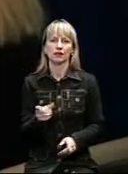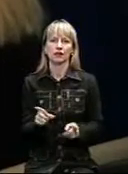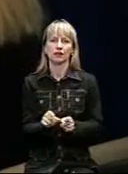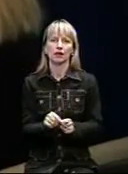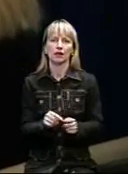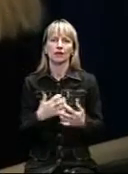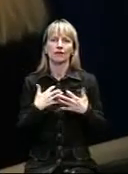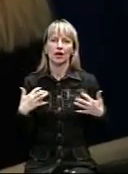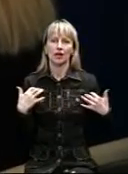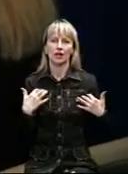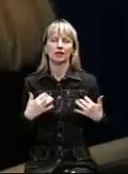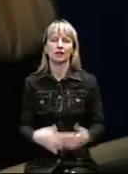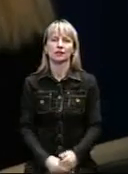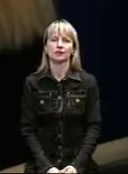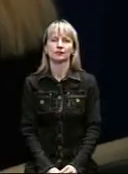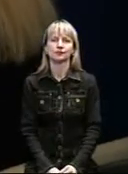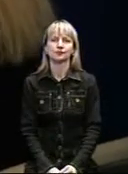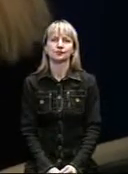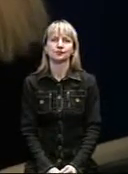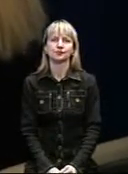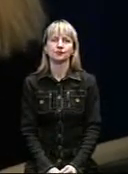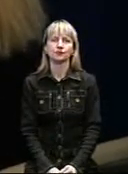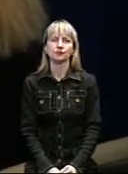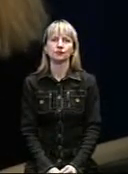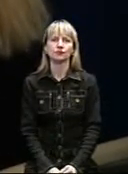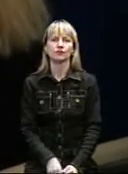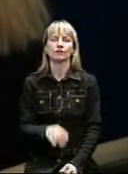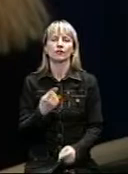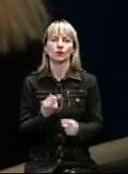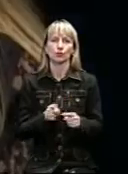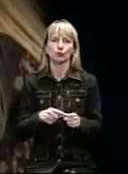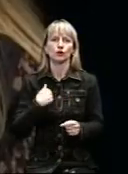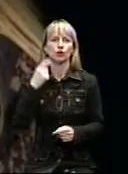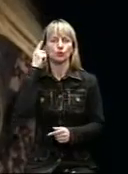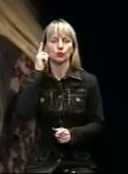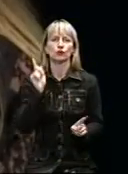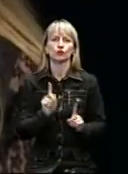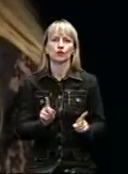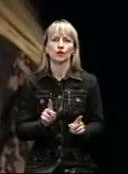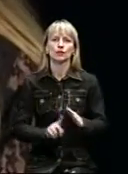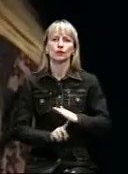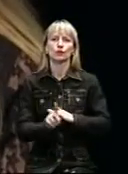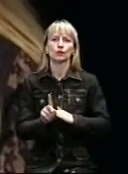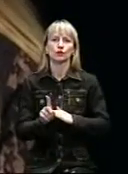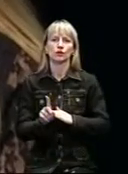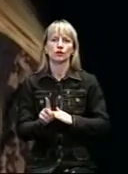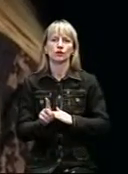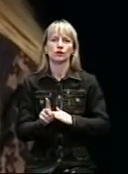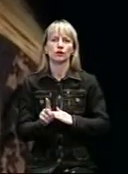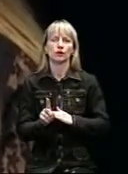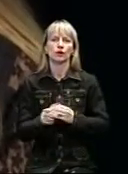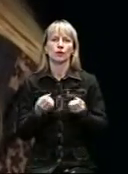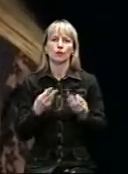животний мір, як це по-українськи, тварини світ. Так. Тому я думаю, що спочатку ми просто